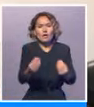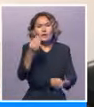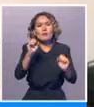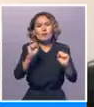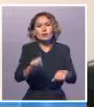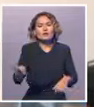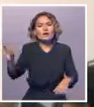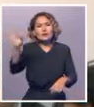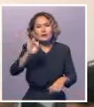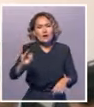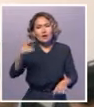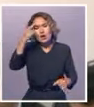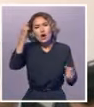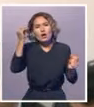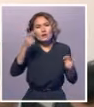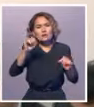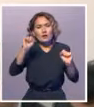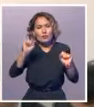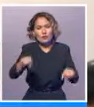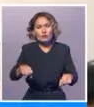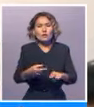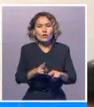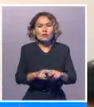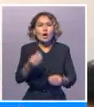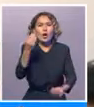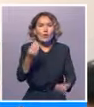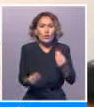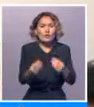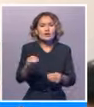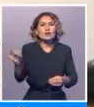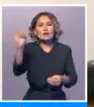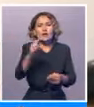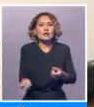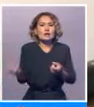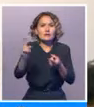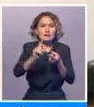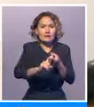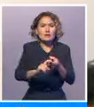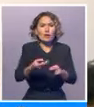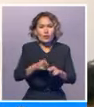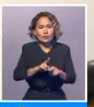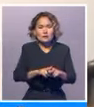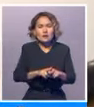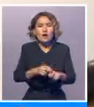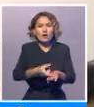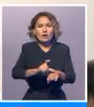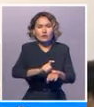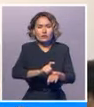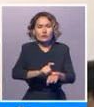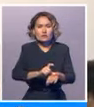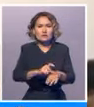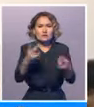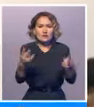тарихымды болашақта қалай есте сақтай аламын деп өзіне бірінші пайдасы, екінші осыны өз үйренгеннен кейін басқаларға қалай үйрете аламын, басқаларға мен қалай